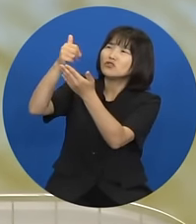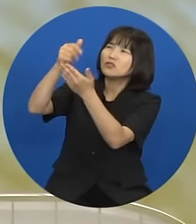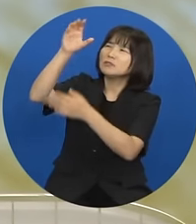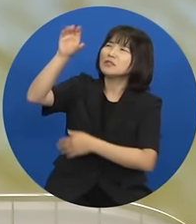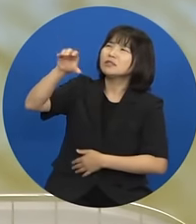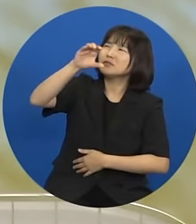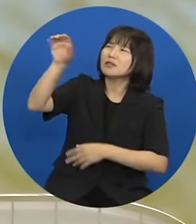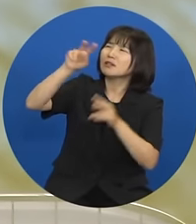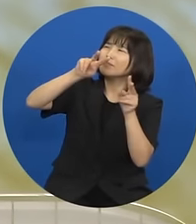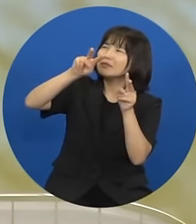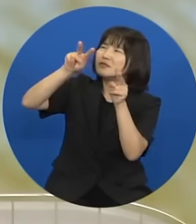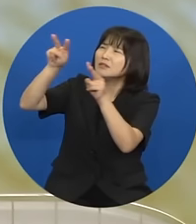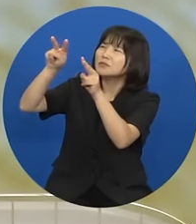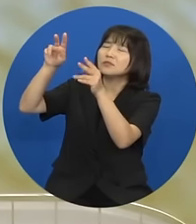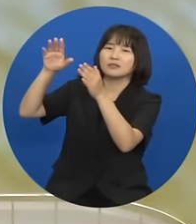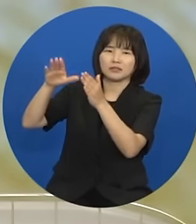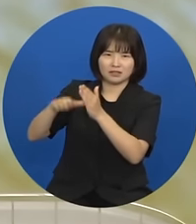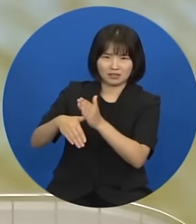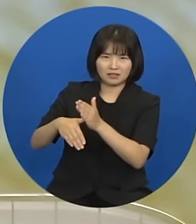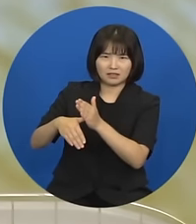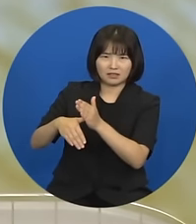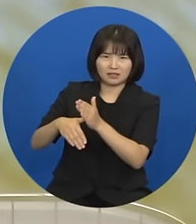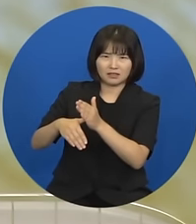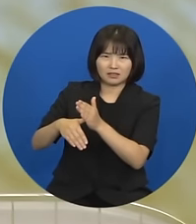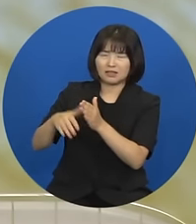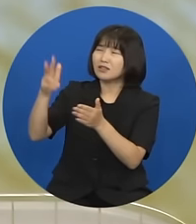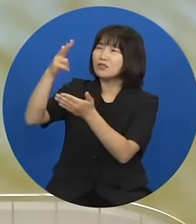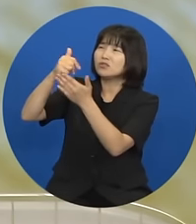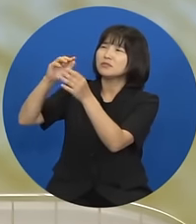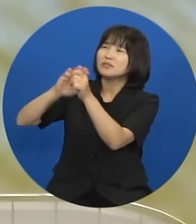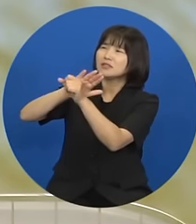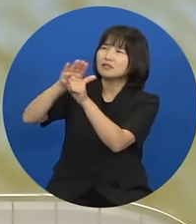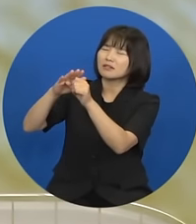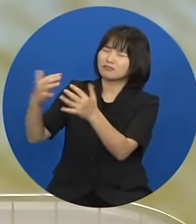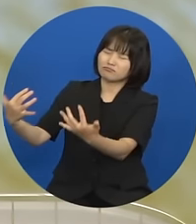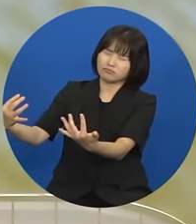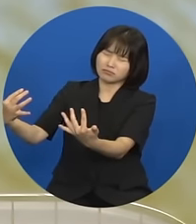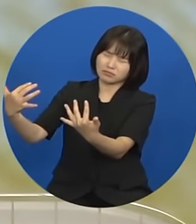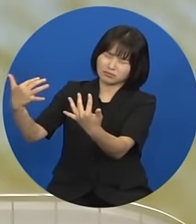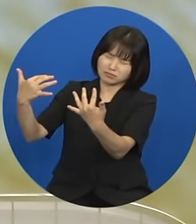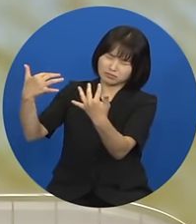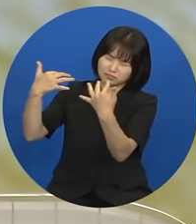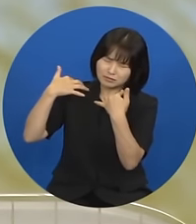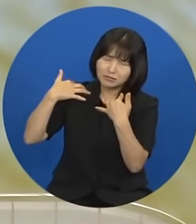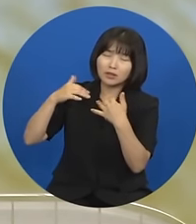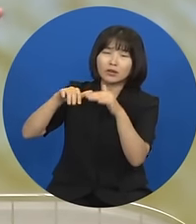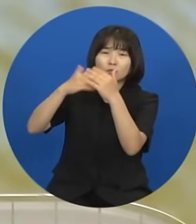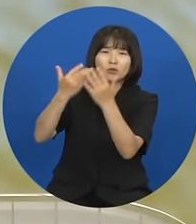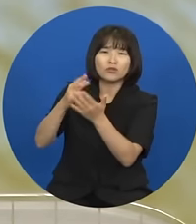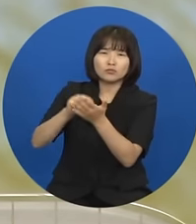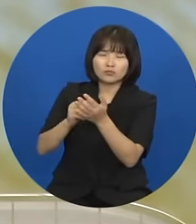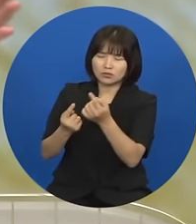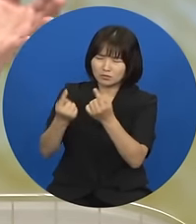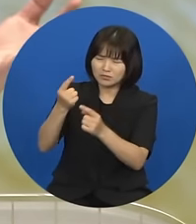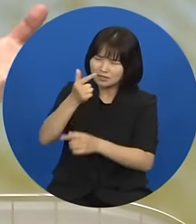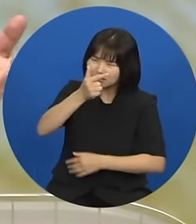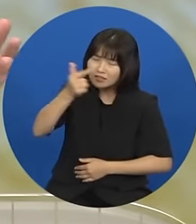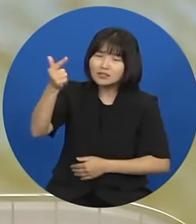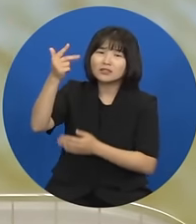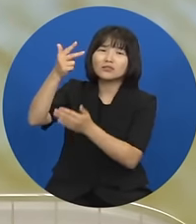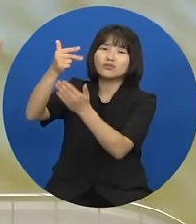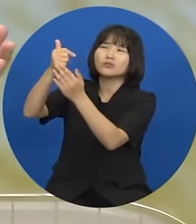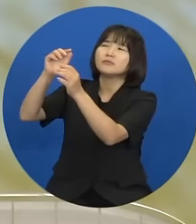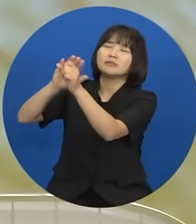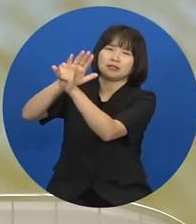십자가를 바라보는 순간 그 주님의 사랑이 밀려오고 모든 문제보다 크신 주님의